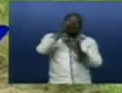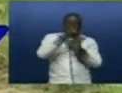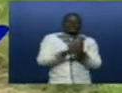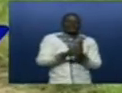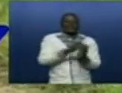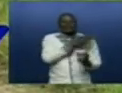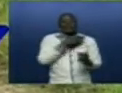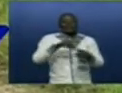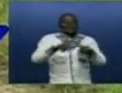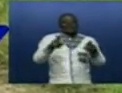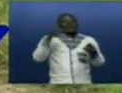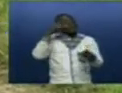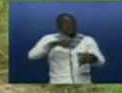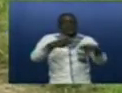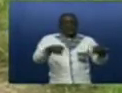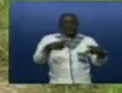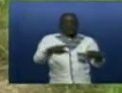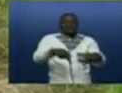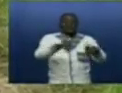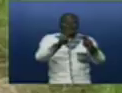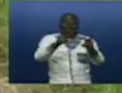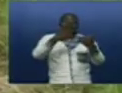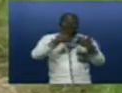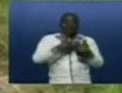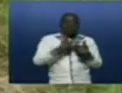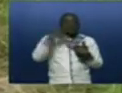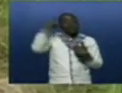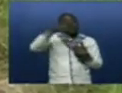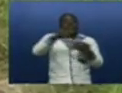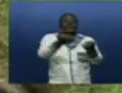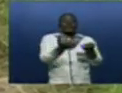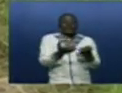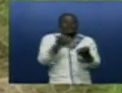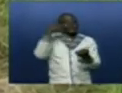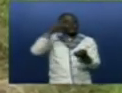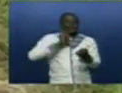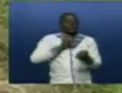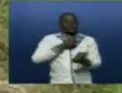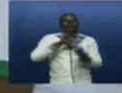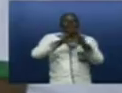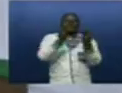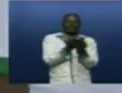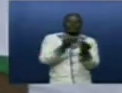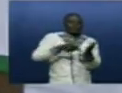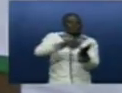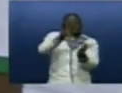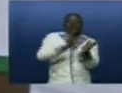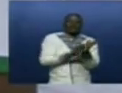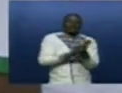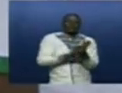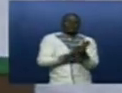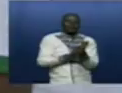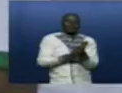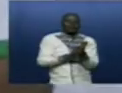la vente nous permet d'avoir des revenus pour subvenir les besoins familiaux, notamment la scolarité des enfants. La délégation